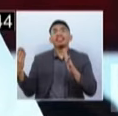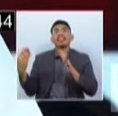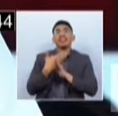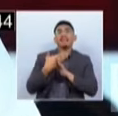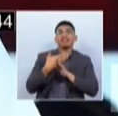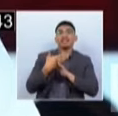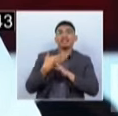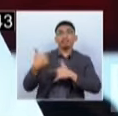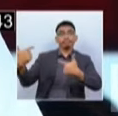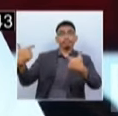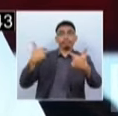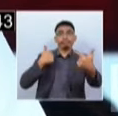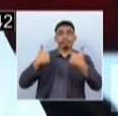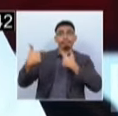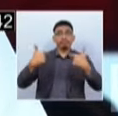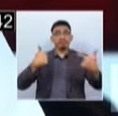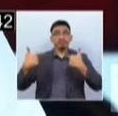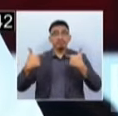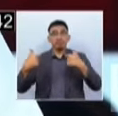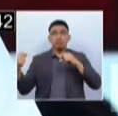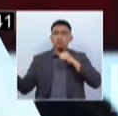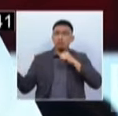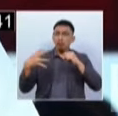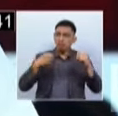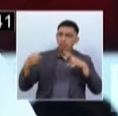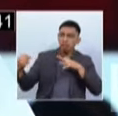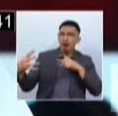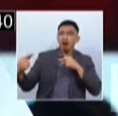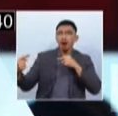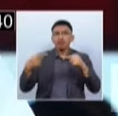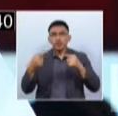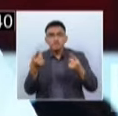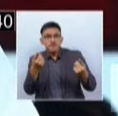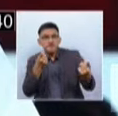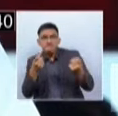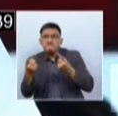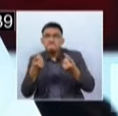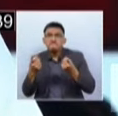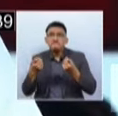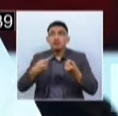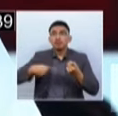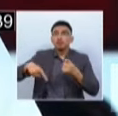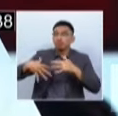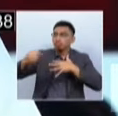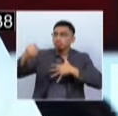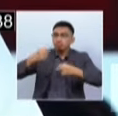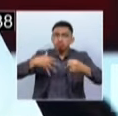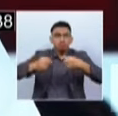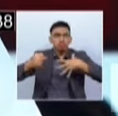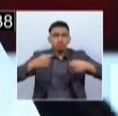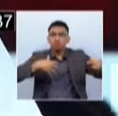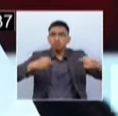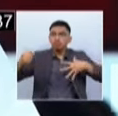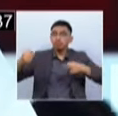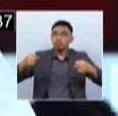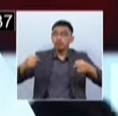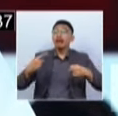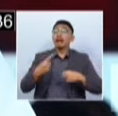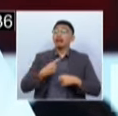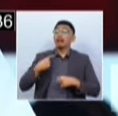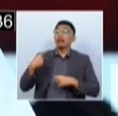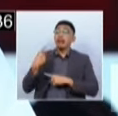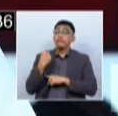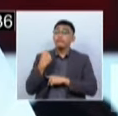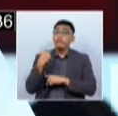taipe yaitu Tiongkok eh sori eh Taiwan ya dan EE apa namanya eh beredar informasi ya